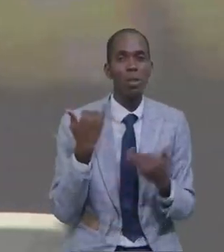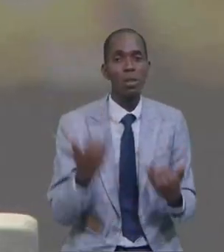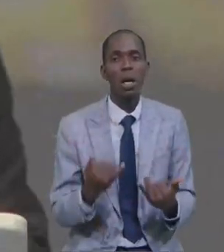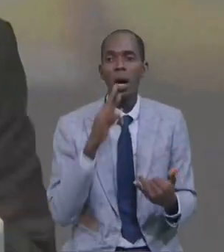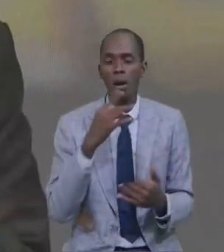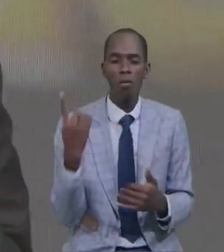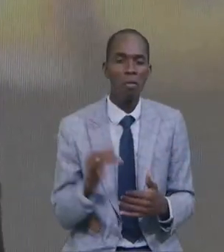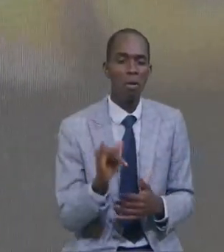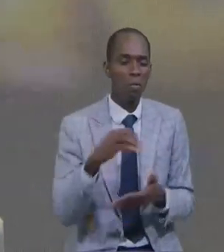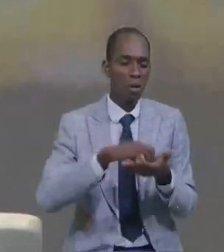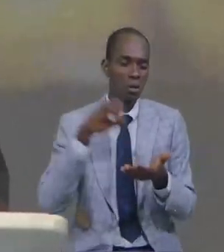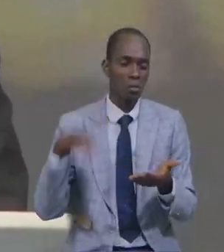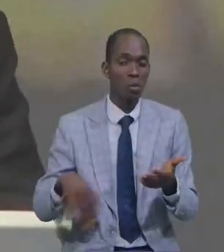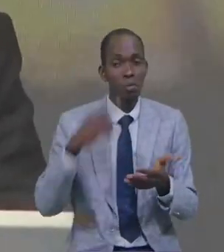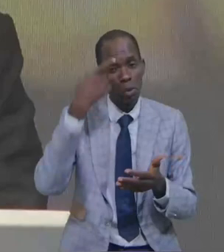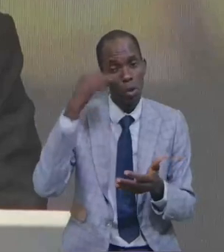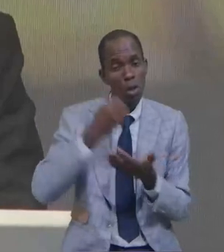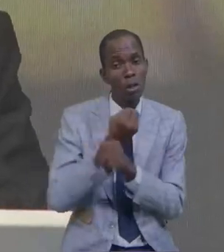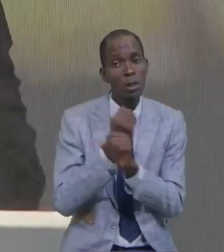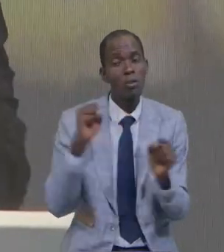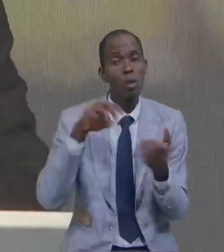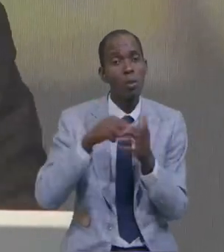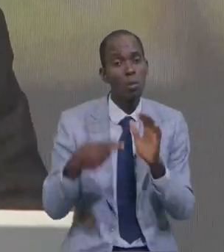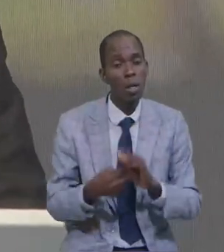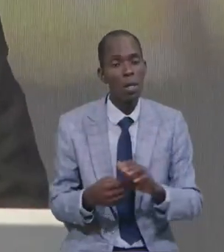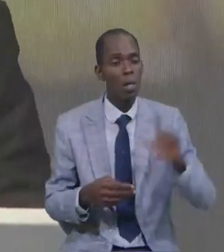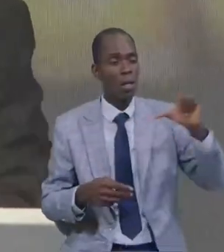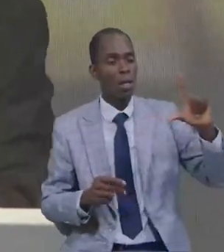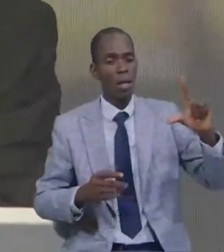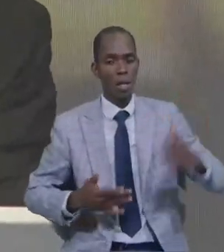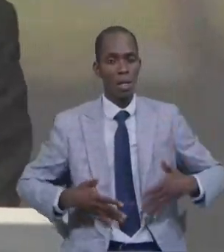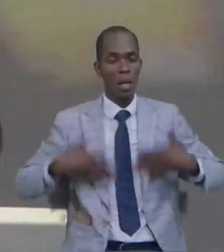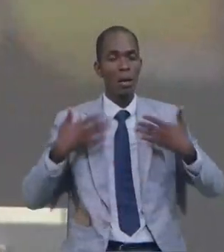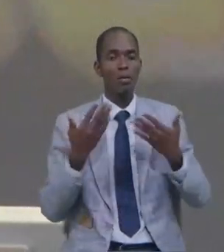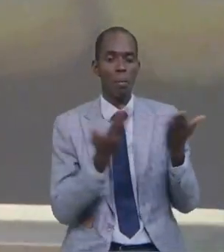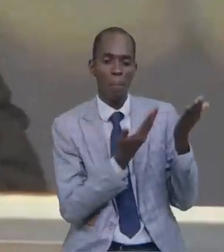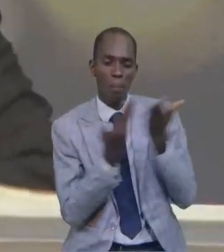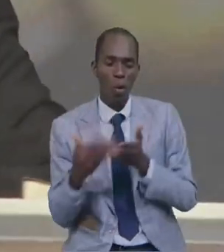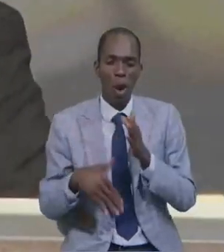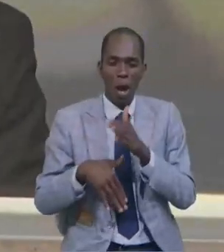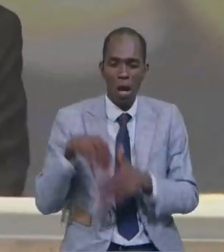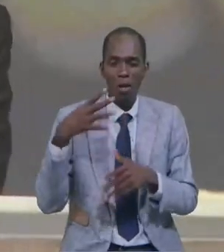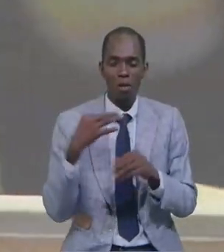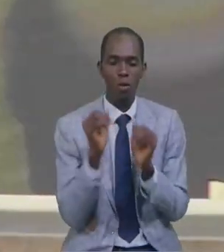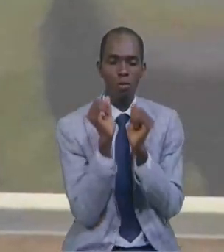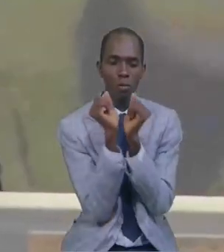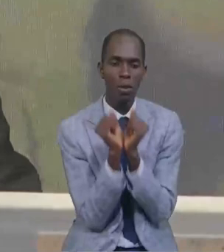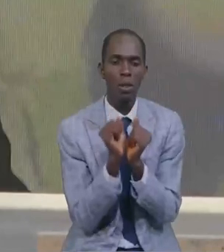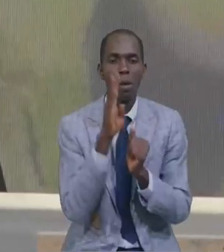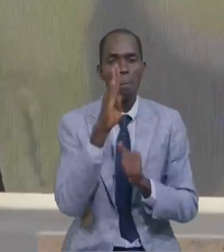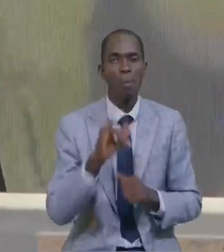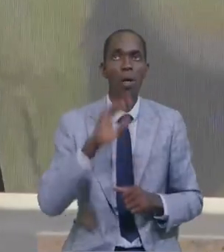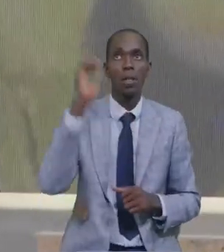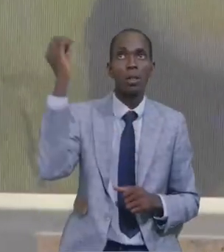liens par la grâce. Ensuite, c'est le salut, les